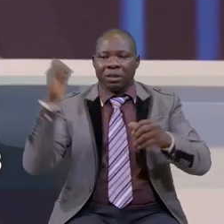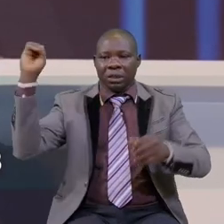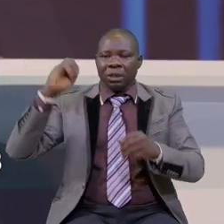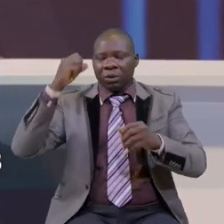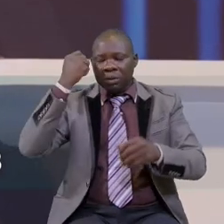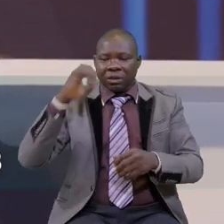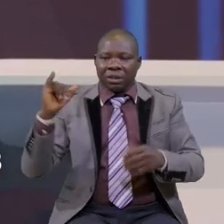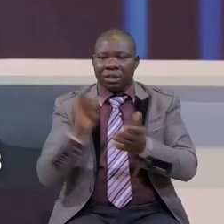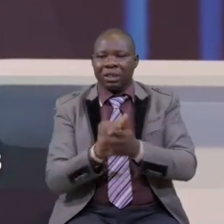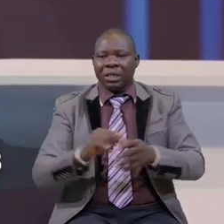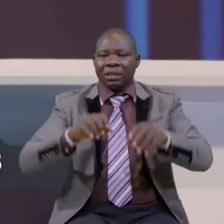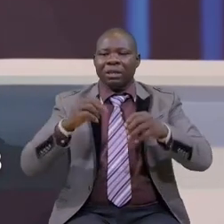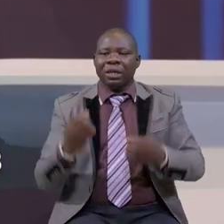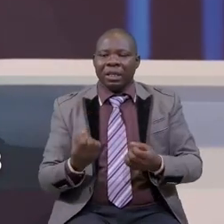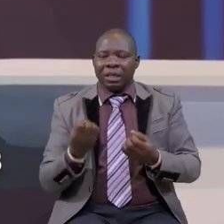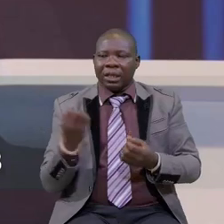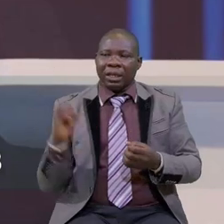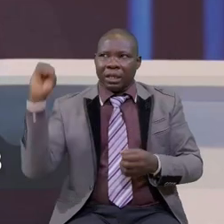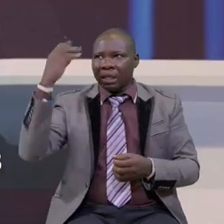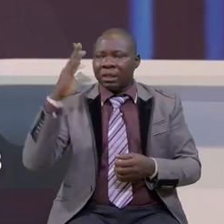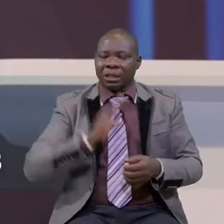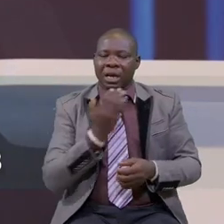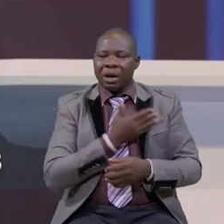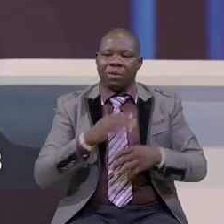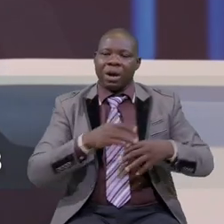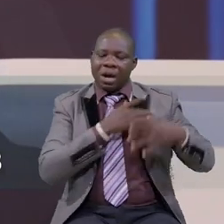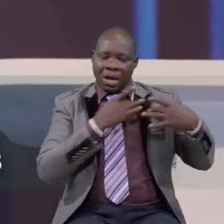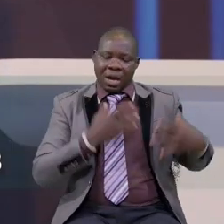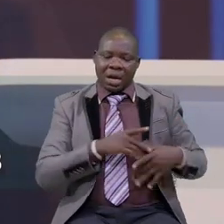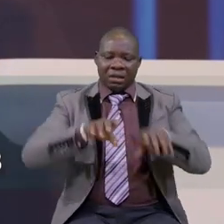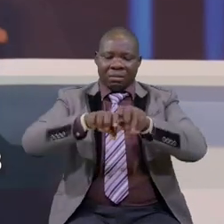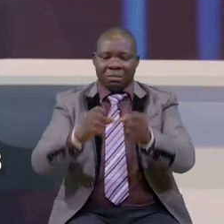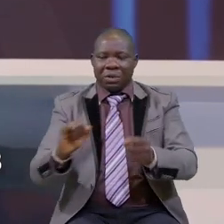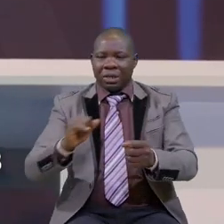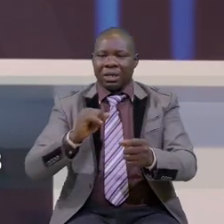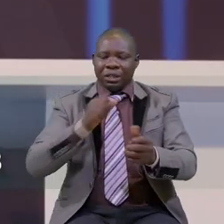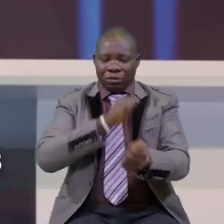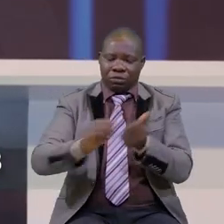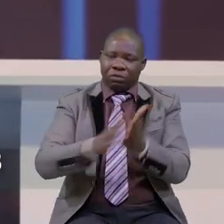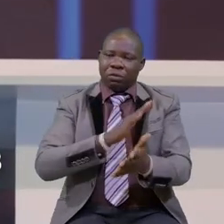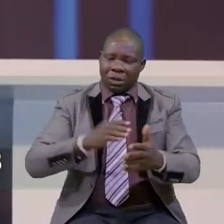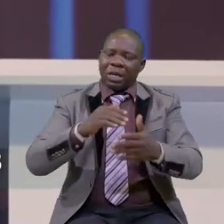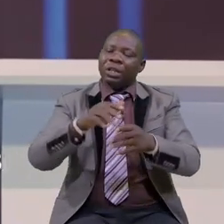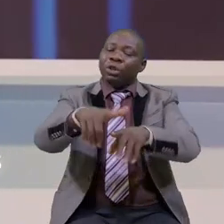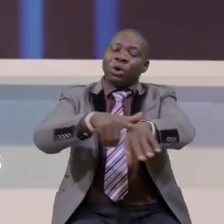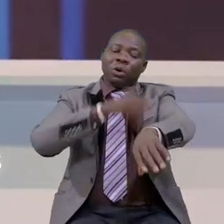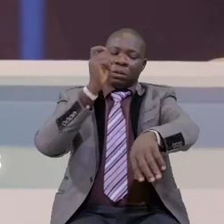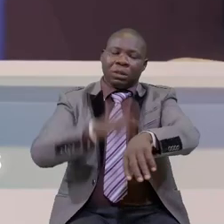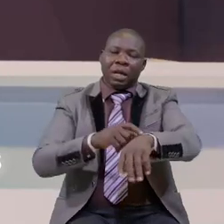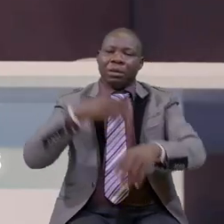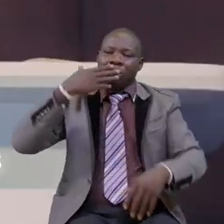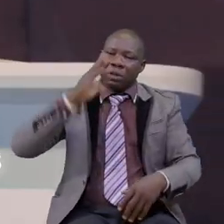qui nous illumine nos cœurs et qui brise le mal de la vie. Quel type de prière